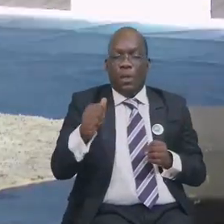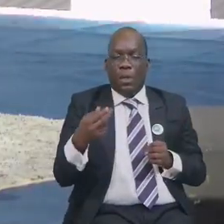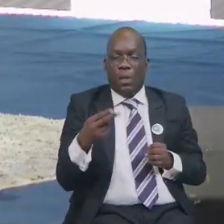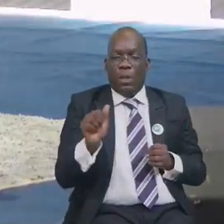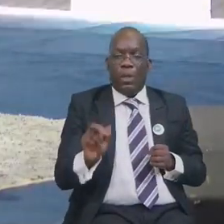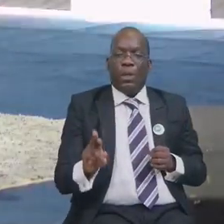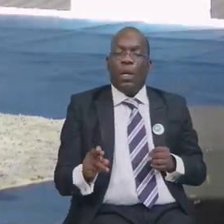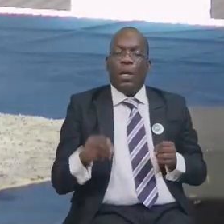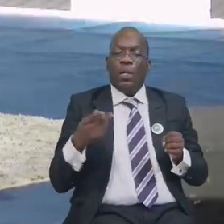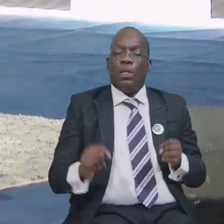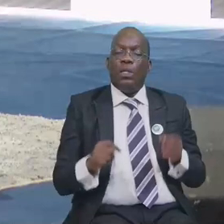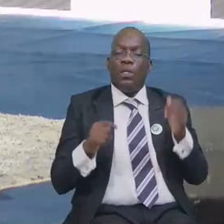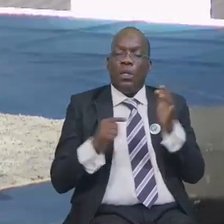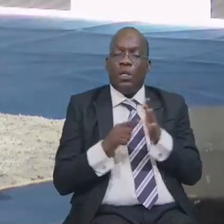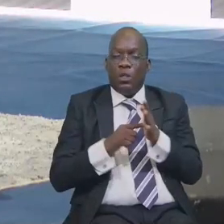Dieu.